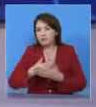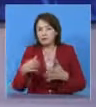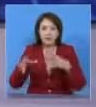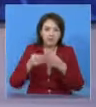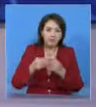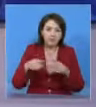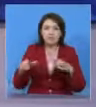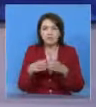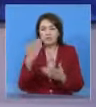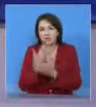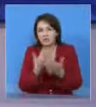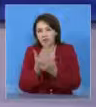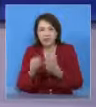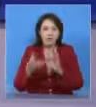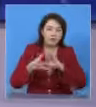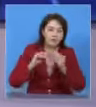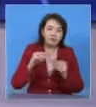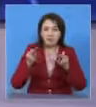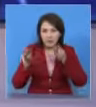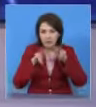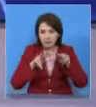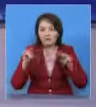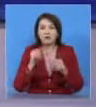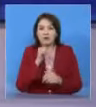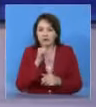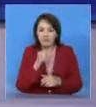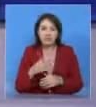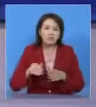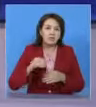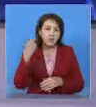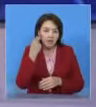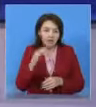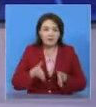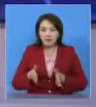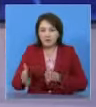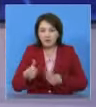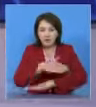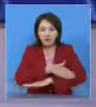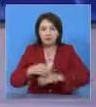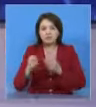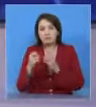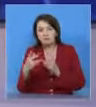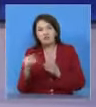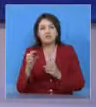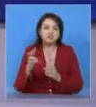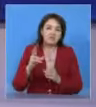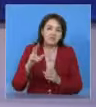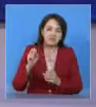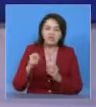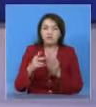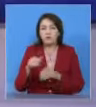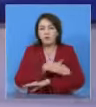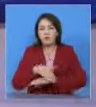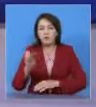совместно с членами Совета общественного контроля проверили качество асфальтового покрытия на проспекте 312-й стрелковой дивизии